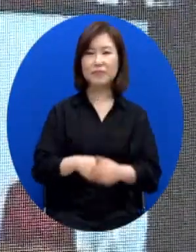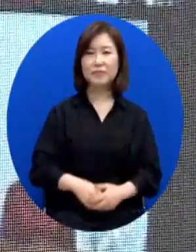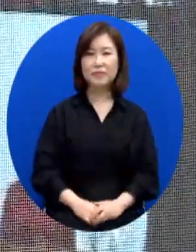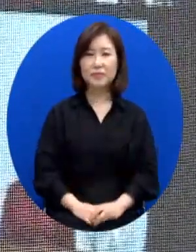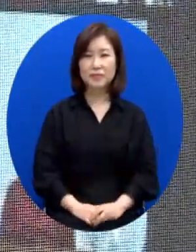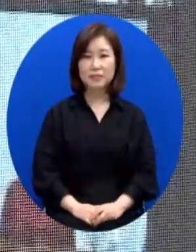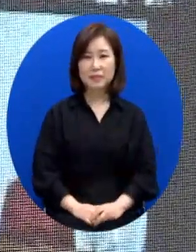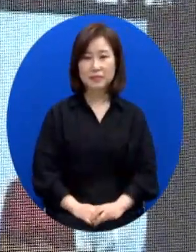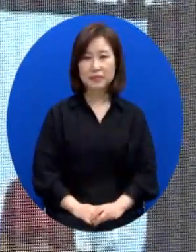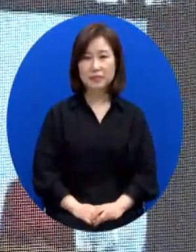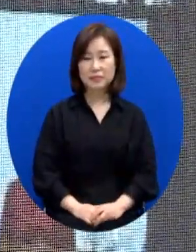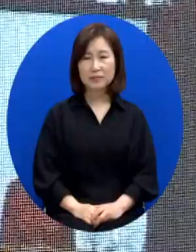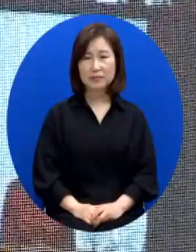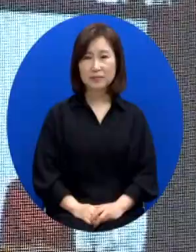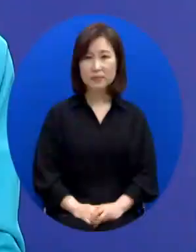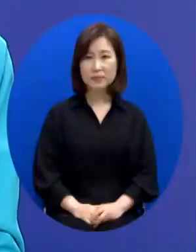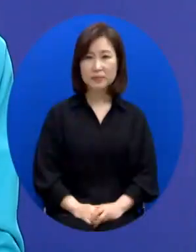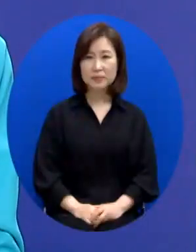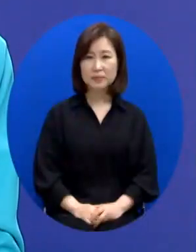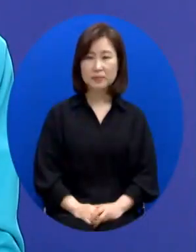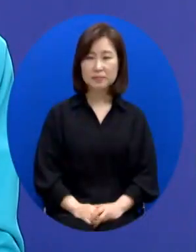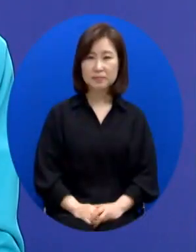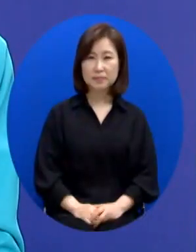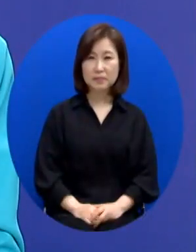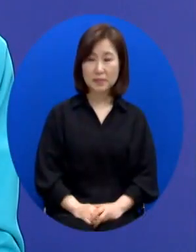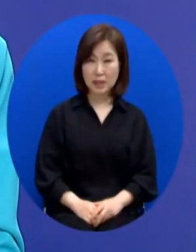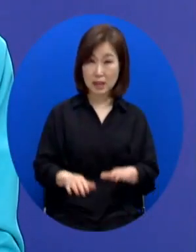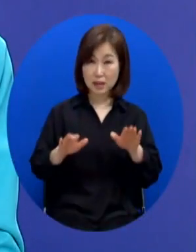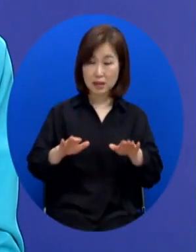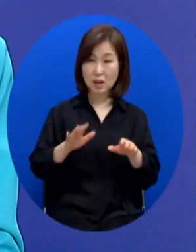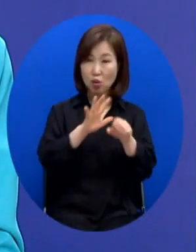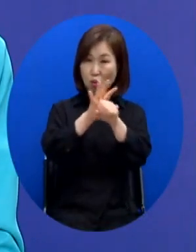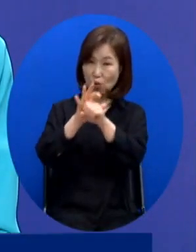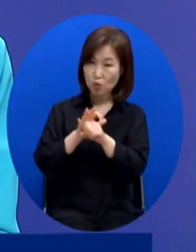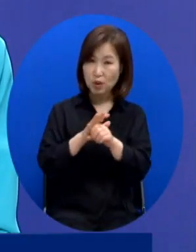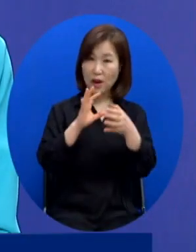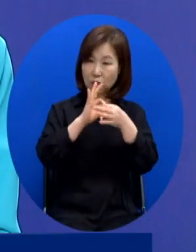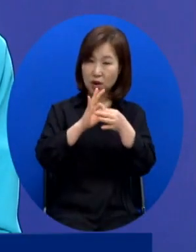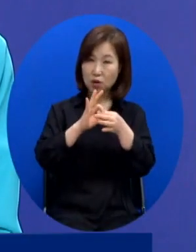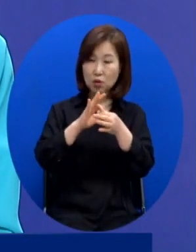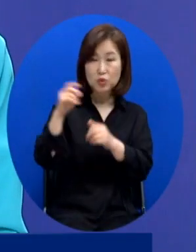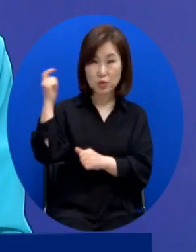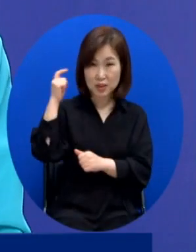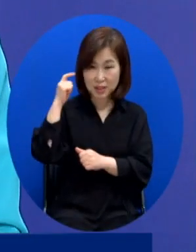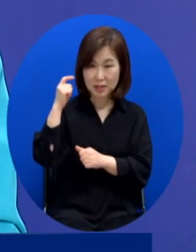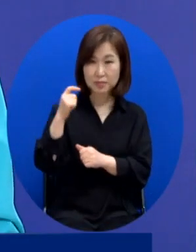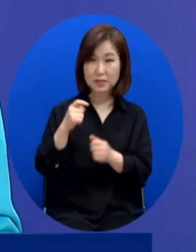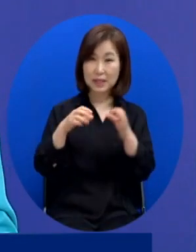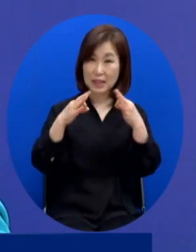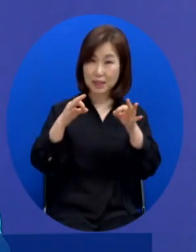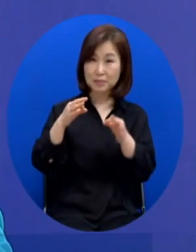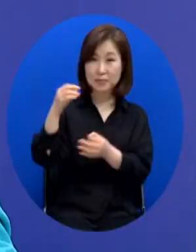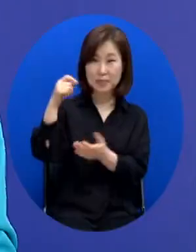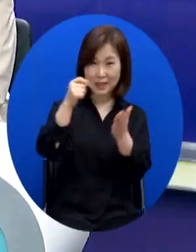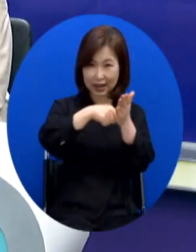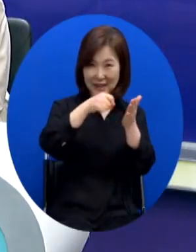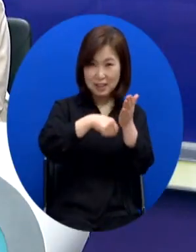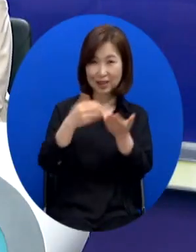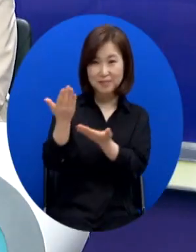뉴스 장현수입니다. 네, 이번에는 코로나19 관련 소식 알아보겠습니다. 김인혜 기자와 함께하겠습니다.